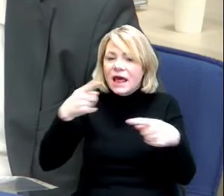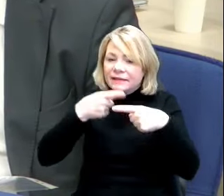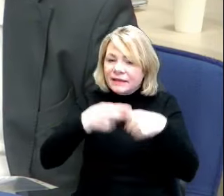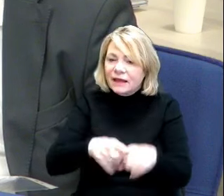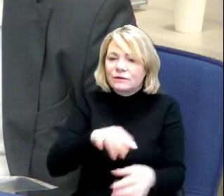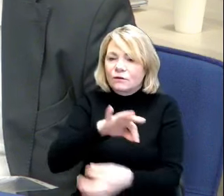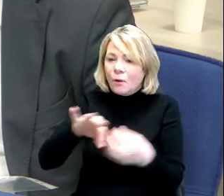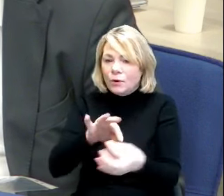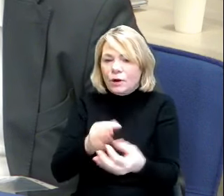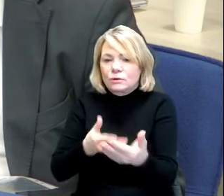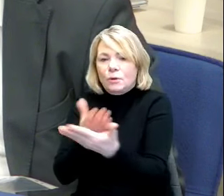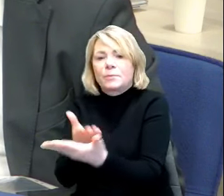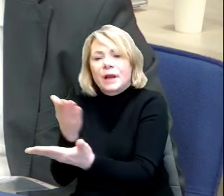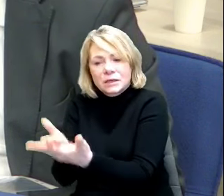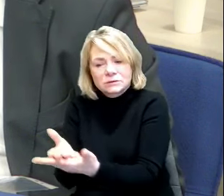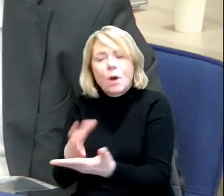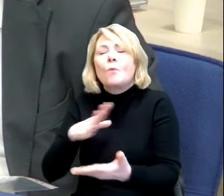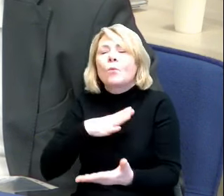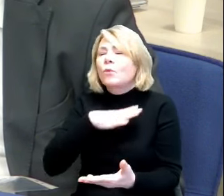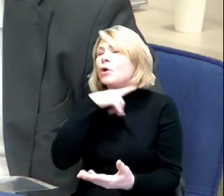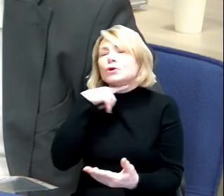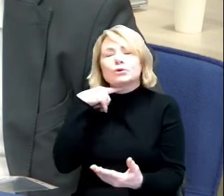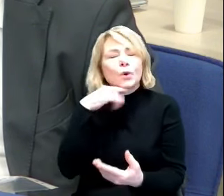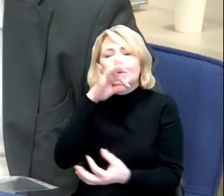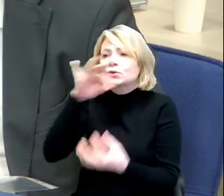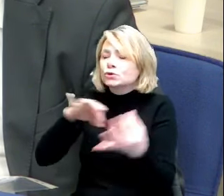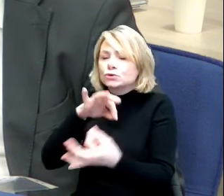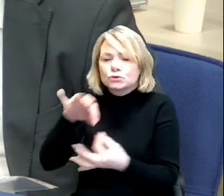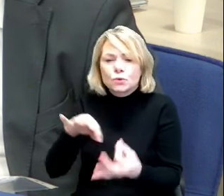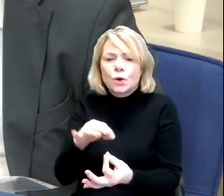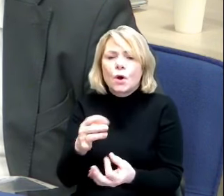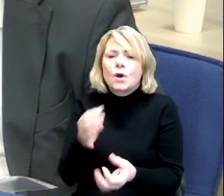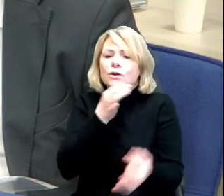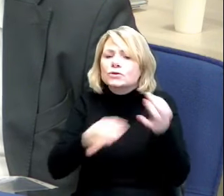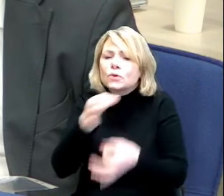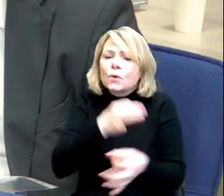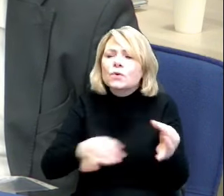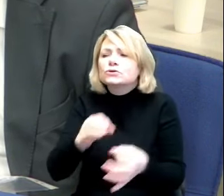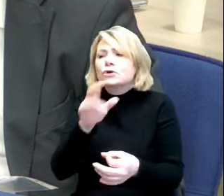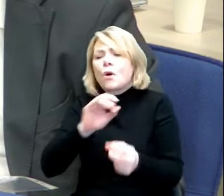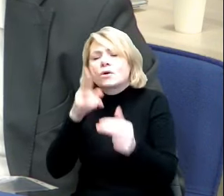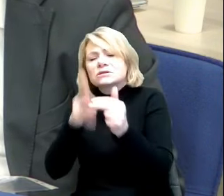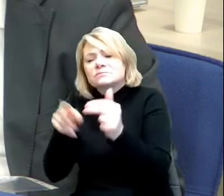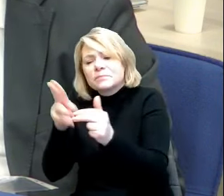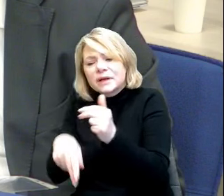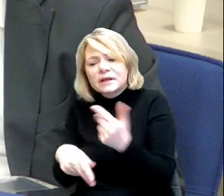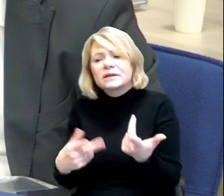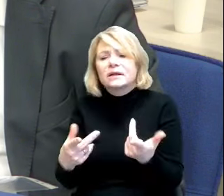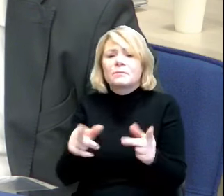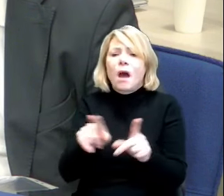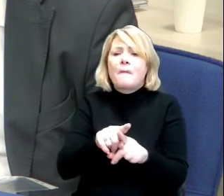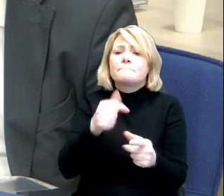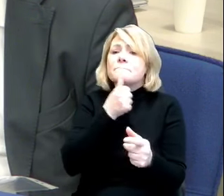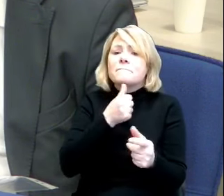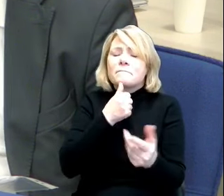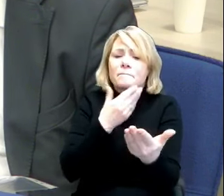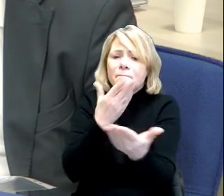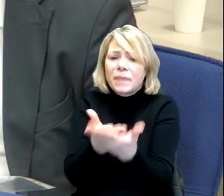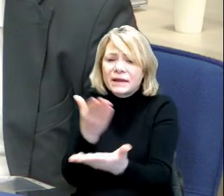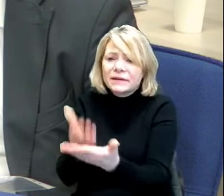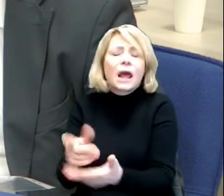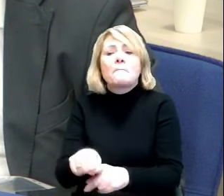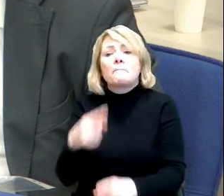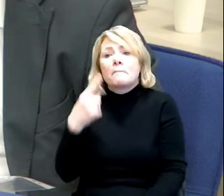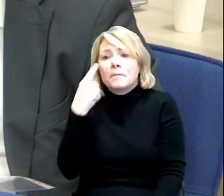po to buvo nemažai diskusijų dėl tam tikrų sprendimų ta prasme galiu kaip kaip pavyzdį pateikti pastabas iš